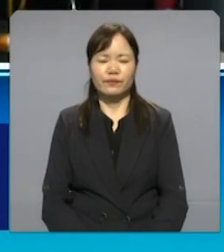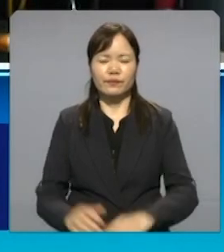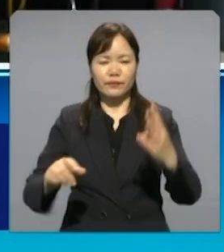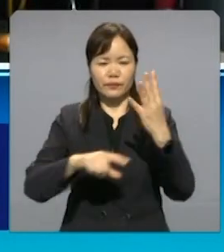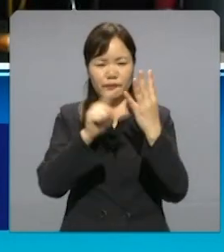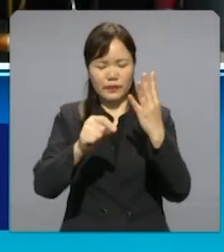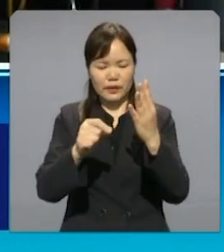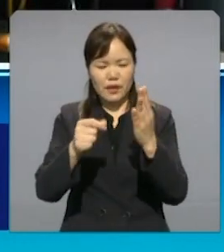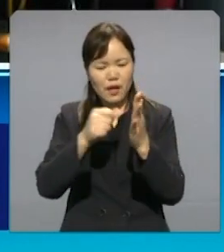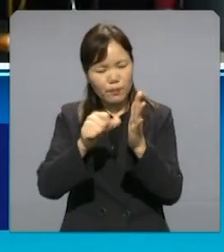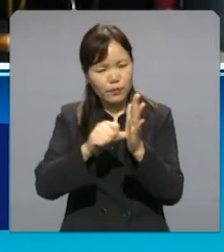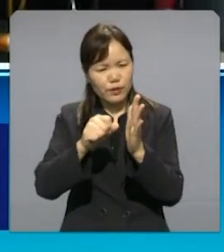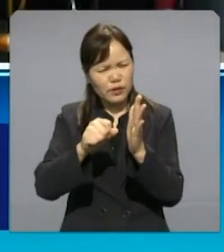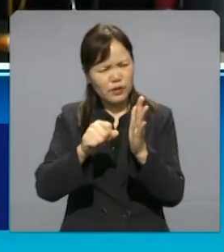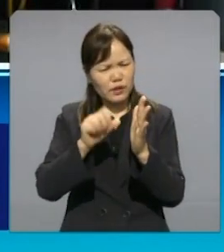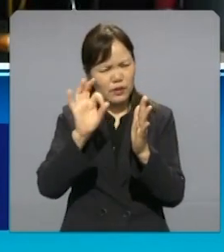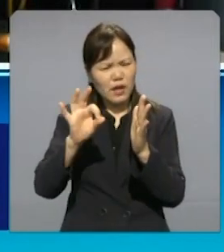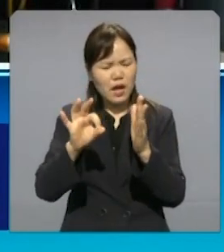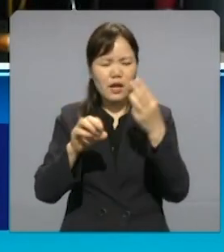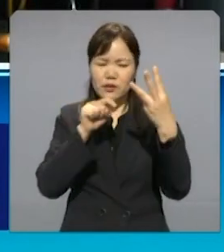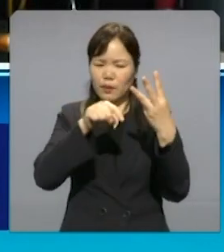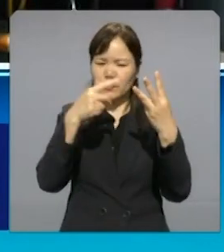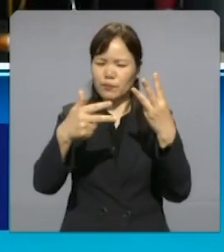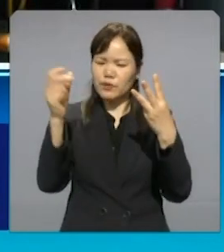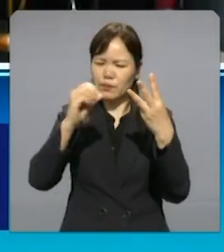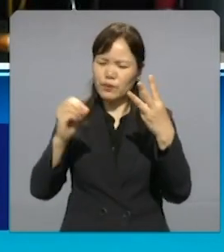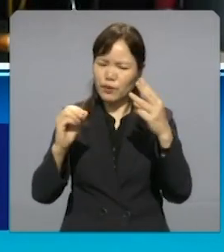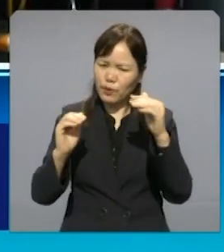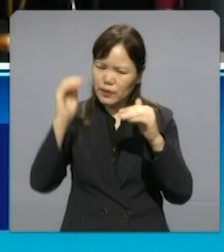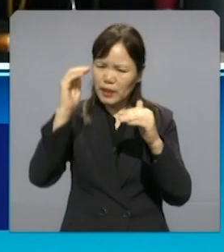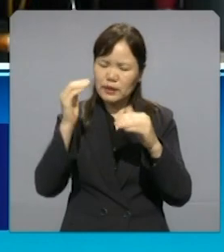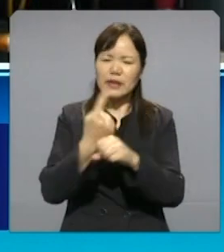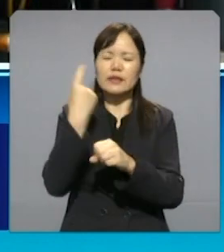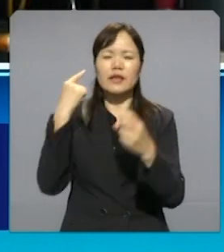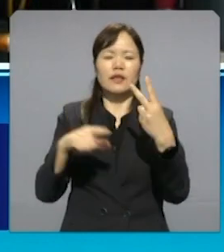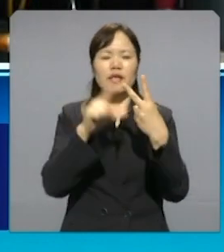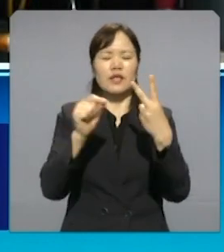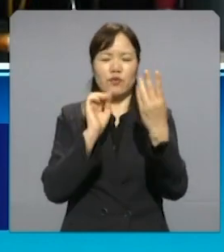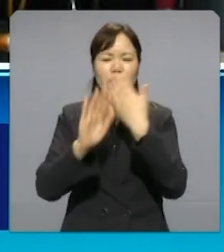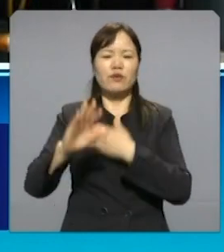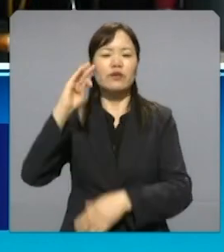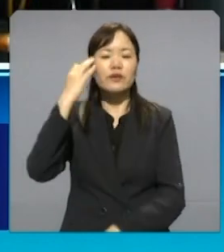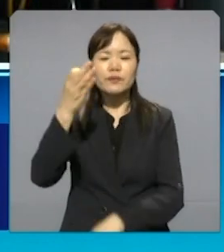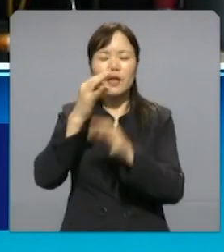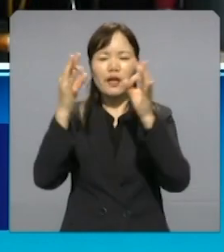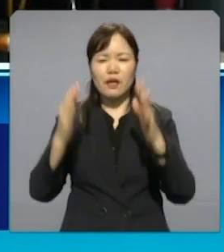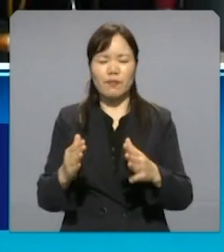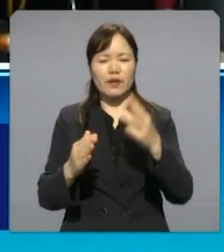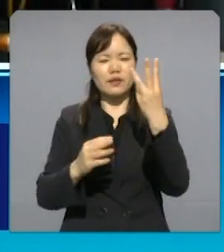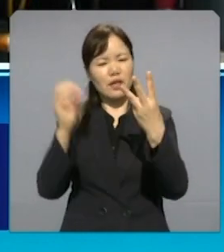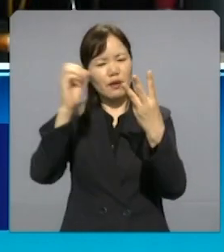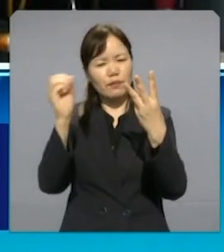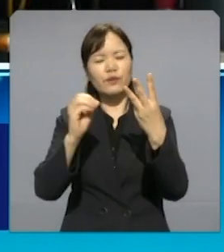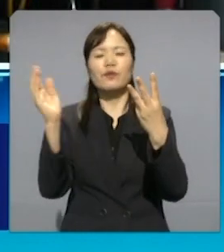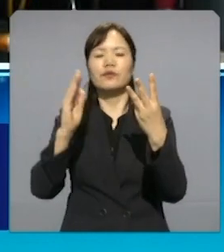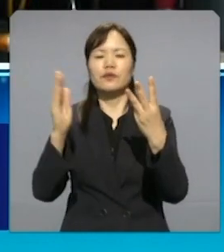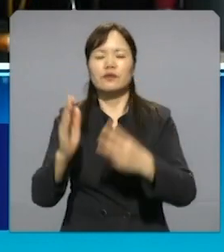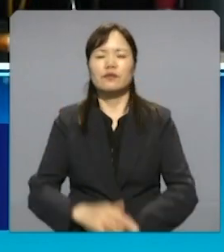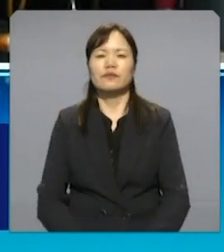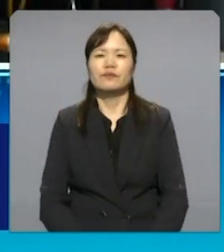지난달 소비자 물가가 3.7% 상승하며 지난해 2월 이후 14개월 만에 3%대로